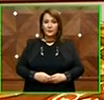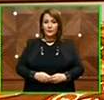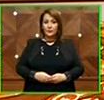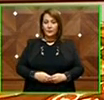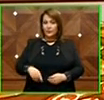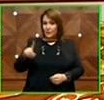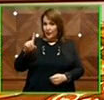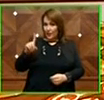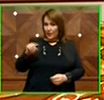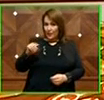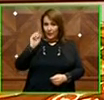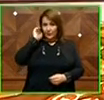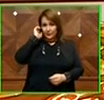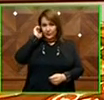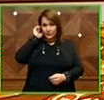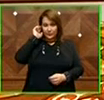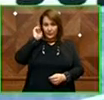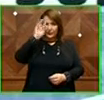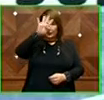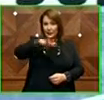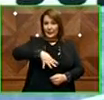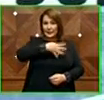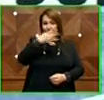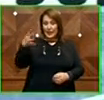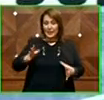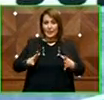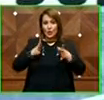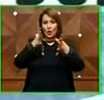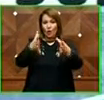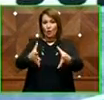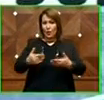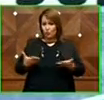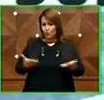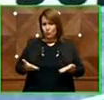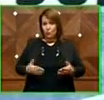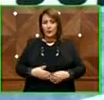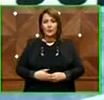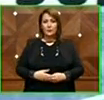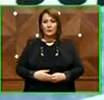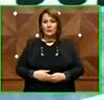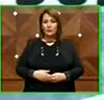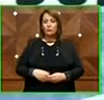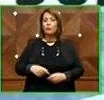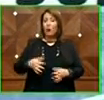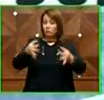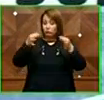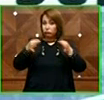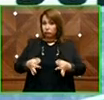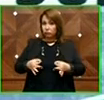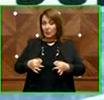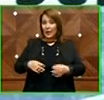عندنا عدد القوائم المترشحة اليوم، لأن العدد مضبوط اليوم،